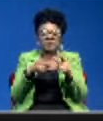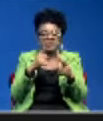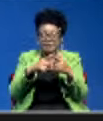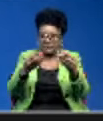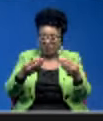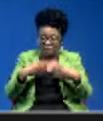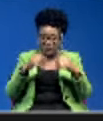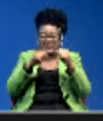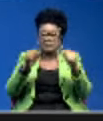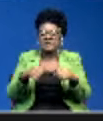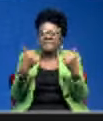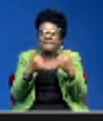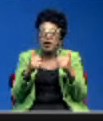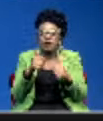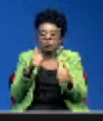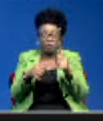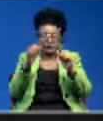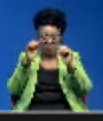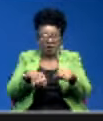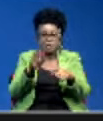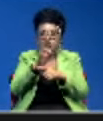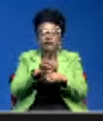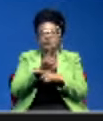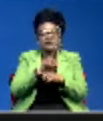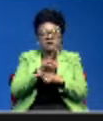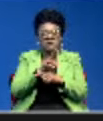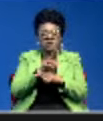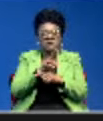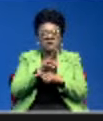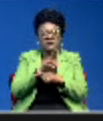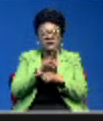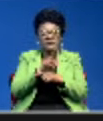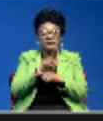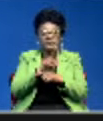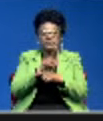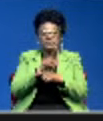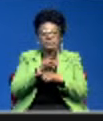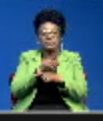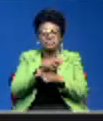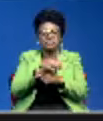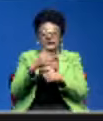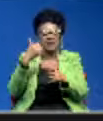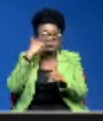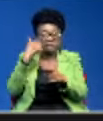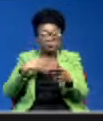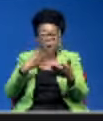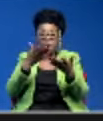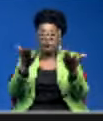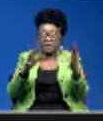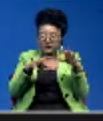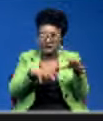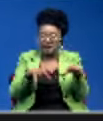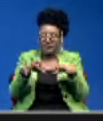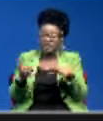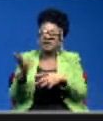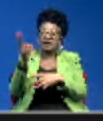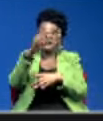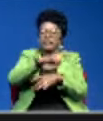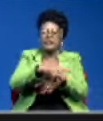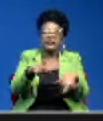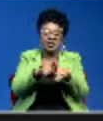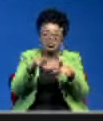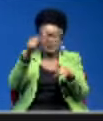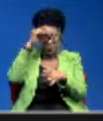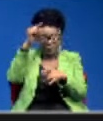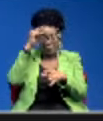for which you can even reject a patient. Wagonjwa wameachwa kwa njia panda kwa siku ya pili serikali inapotekeleza mfumo huu